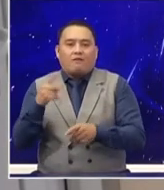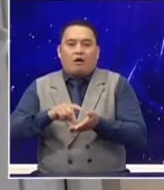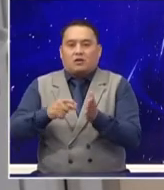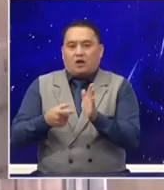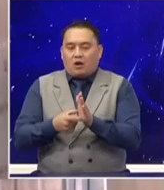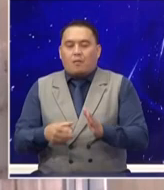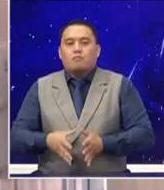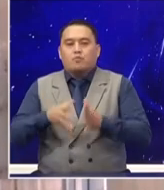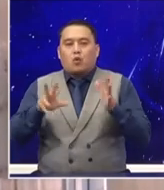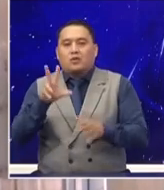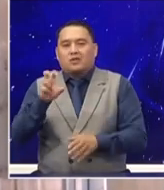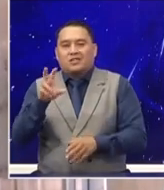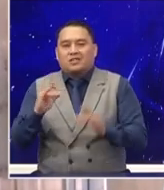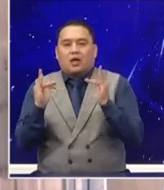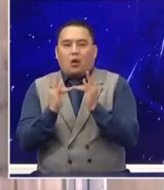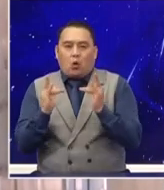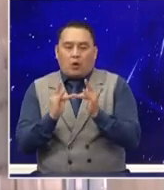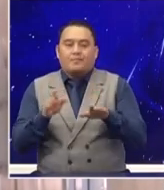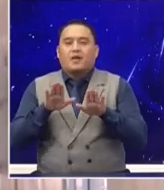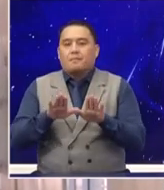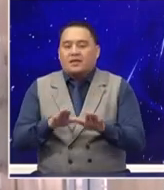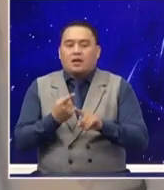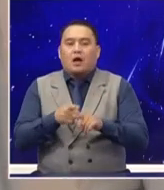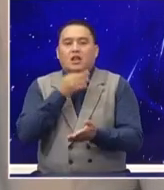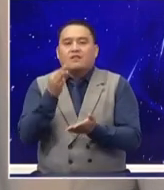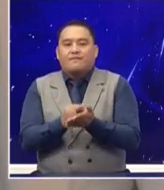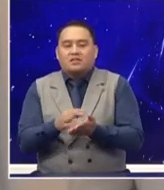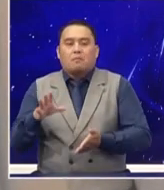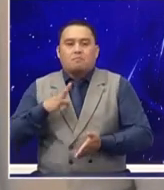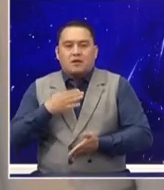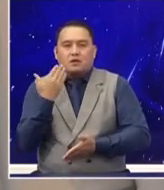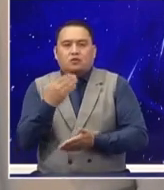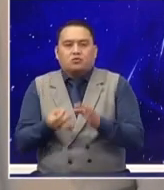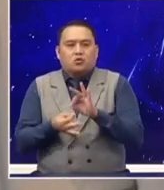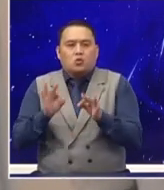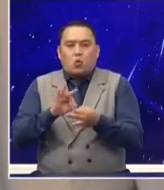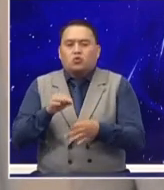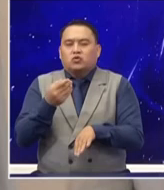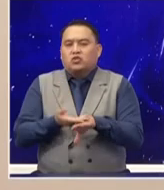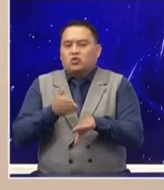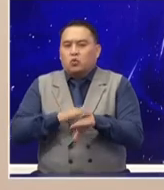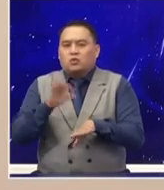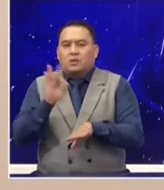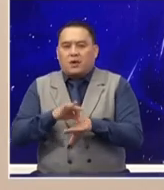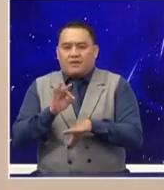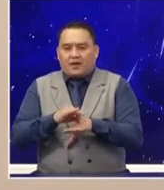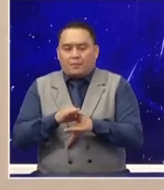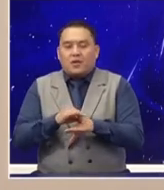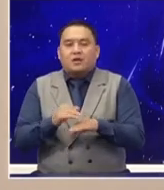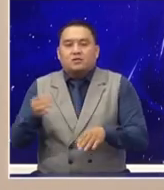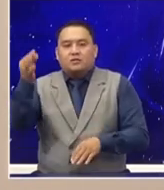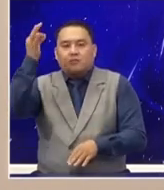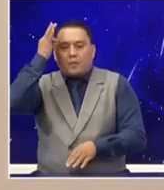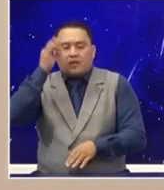отделения, более чем на 300 коек. Именно на этом ответственном участке находились сложные пациенты с коронавирусом. Как